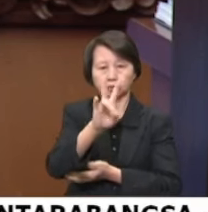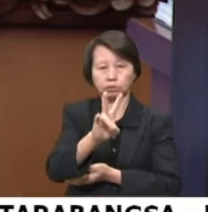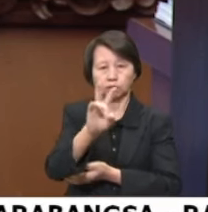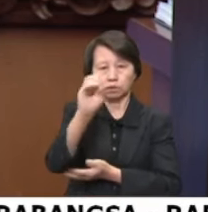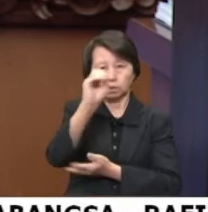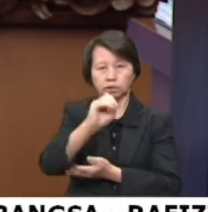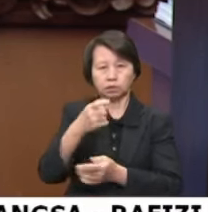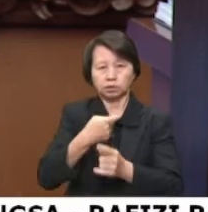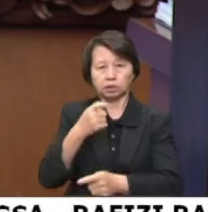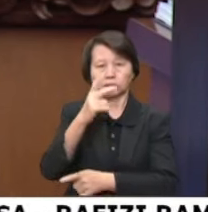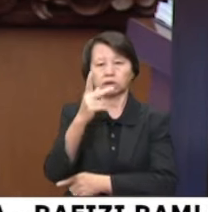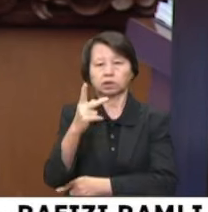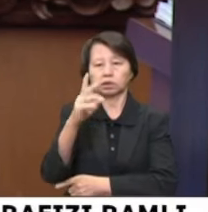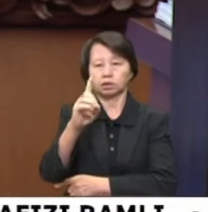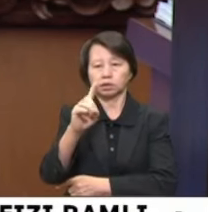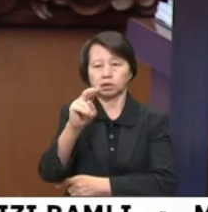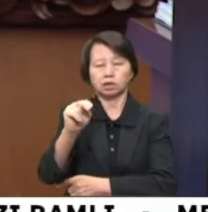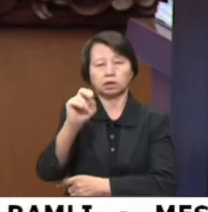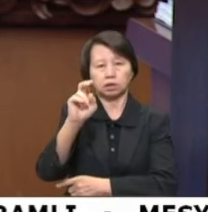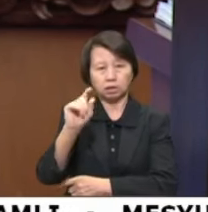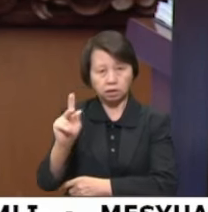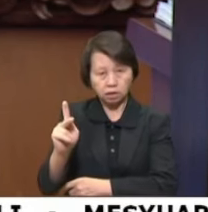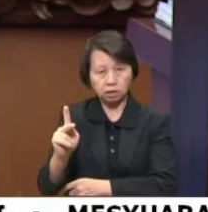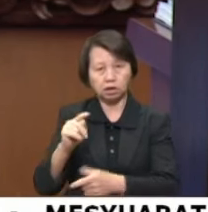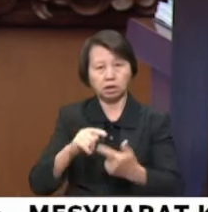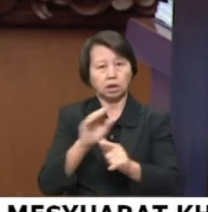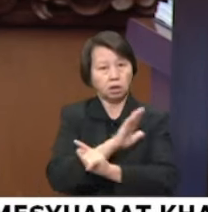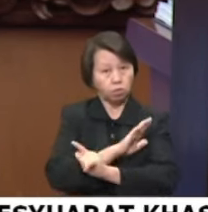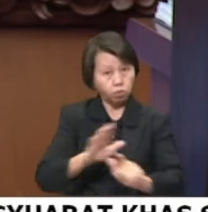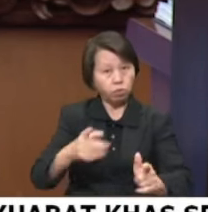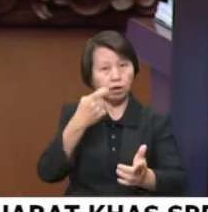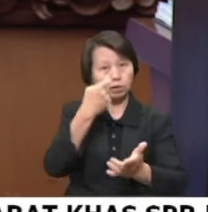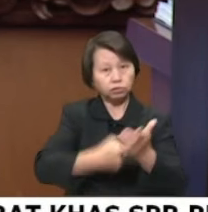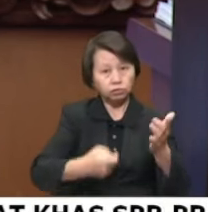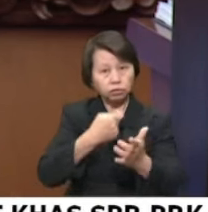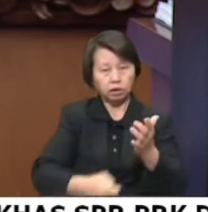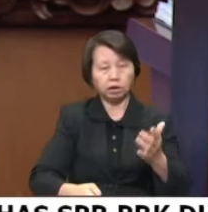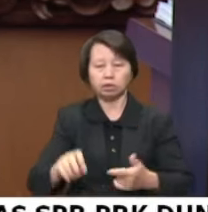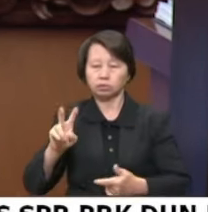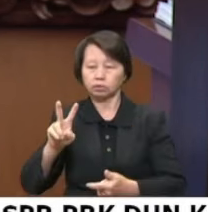12.57% daripada KDNK, manakala hasil bukan cukai mewakili